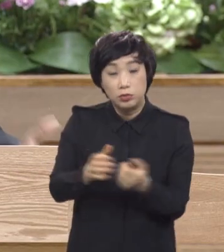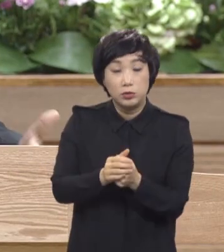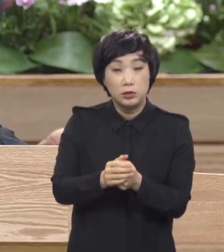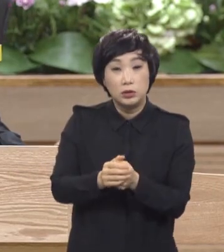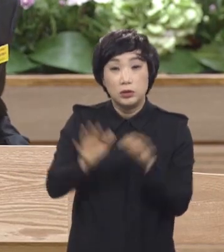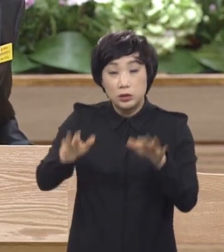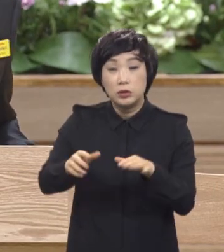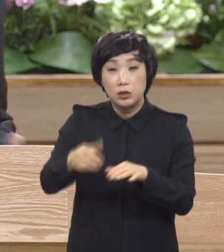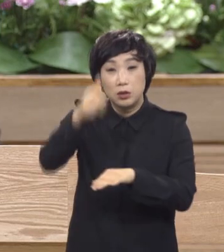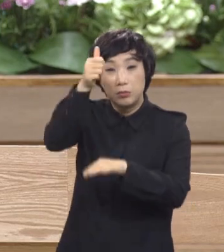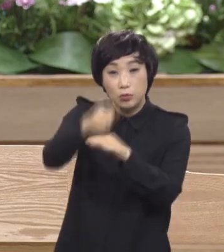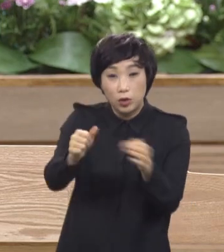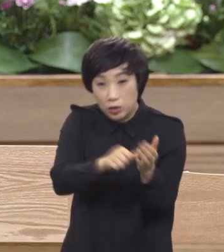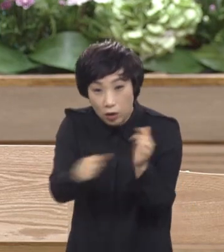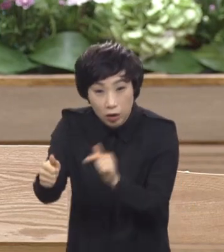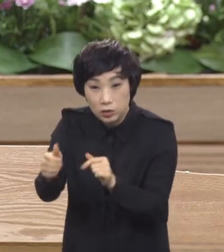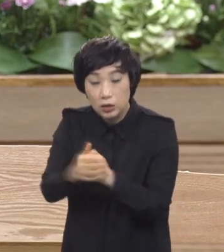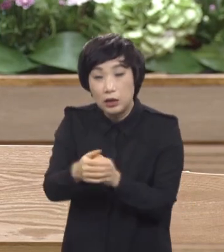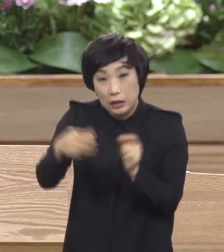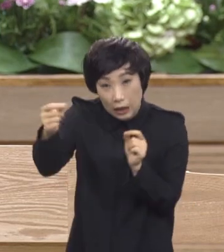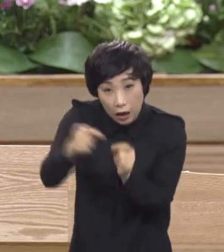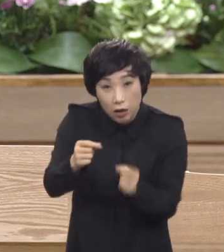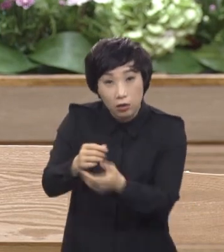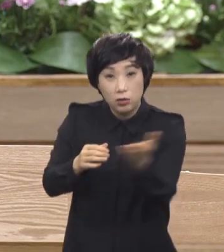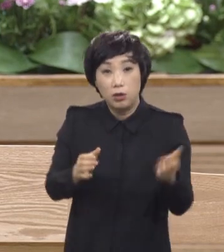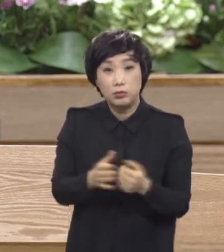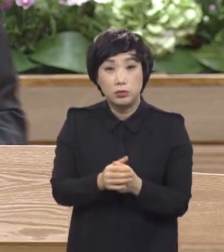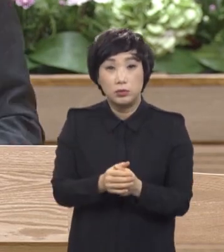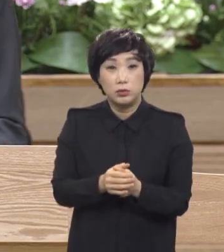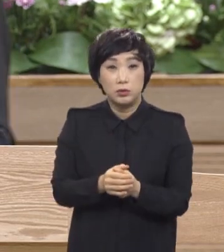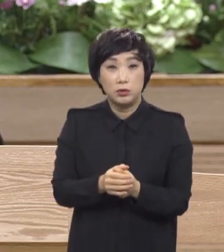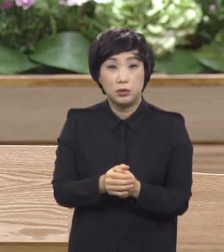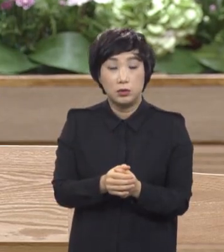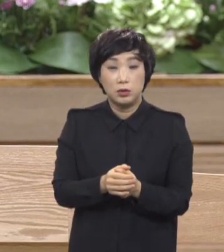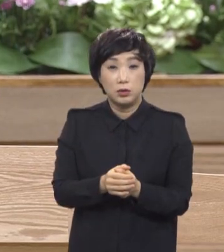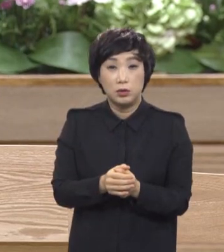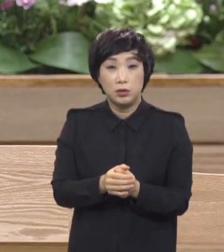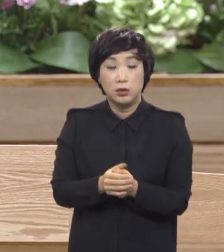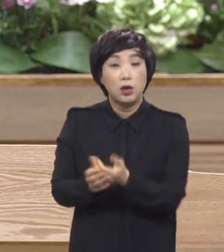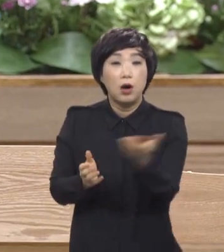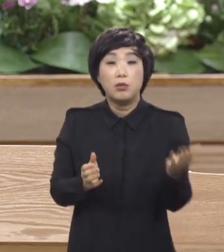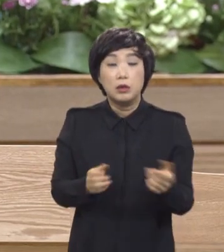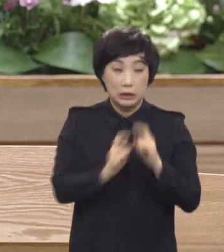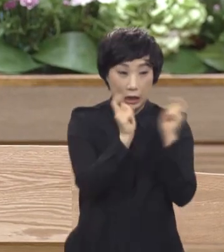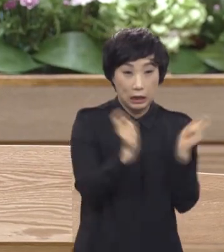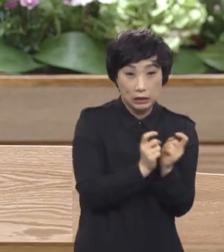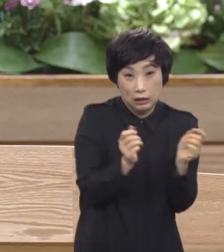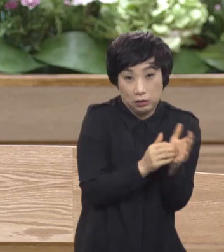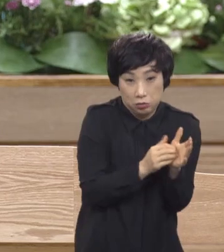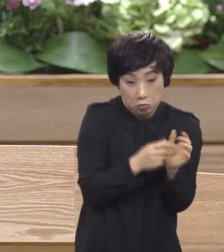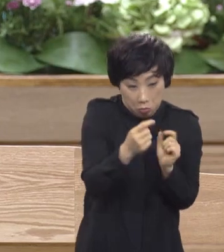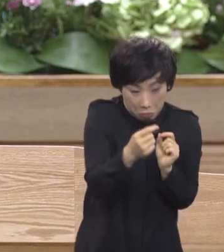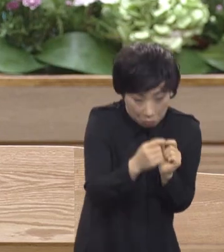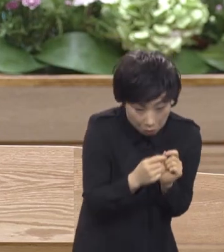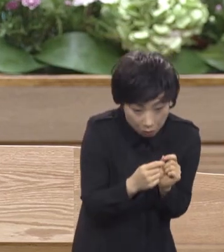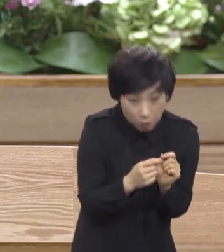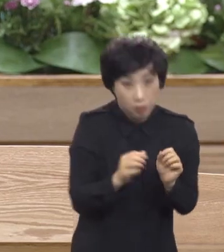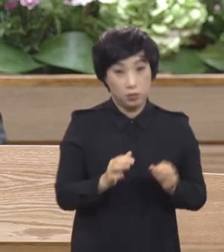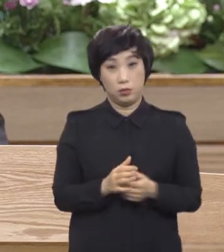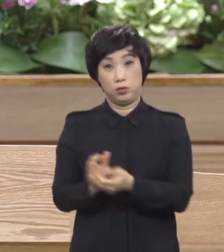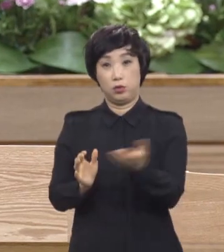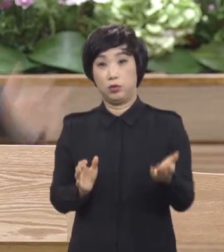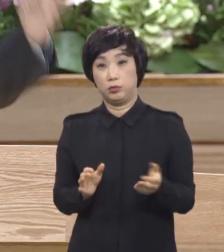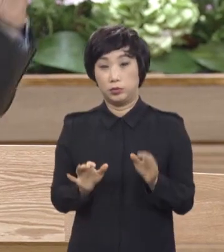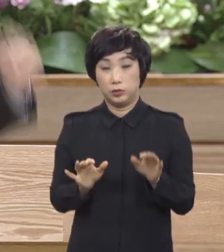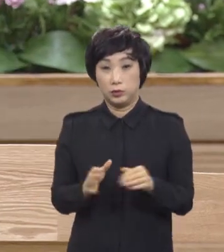가까웠어 가까웠어 예 개인의 종말도 다가왔어 자